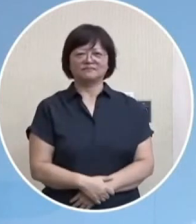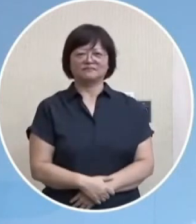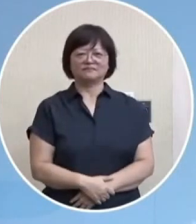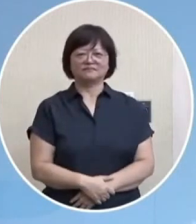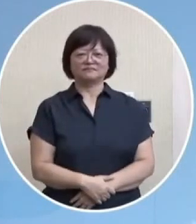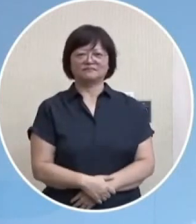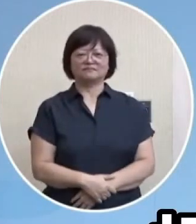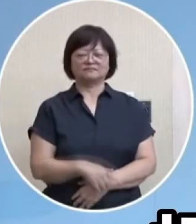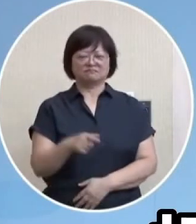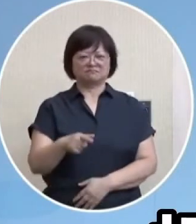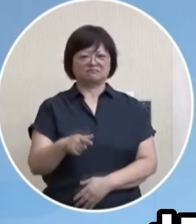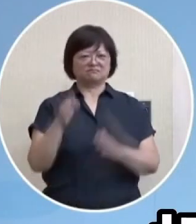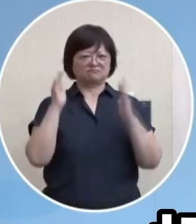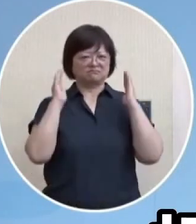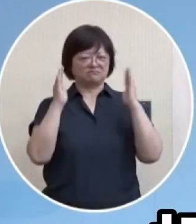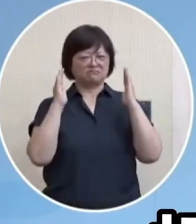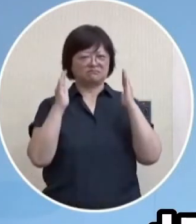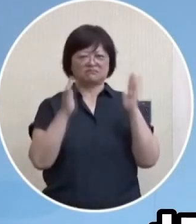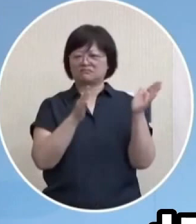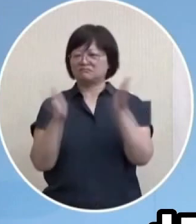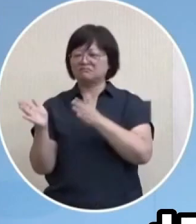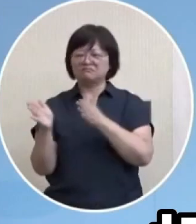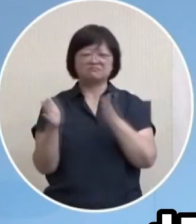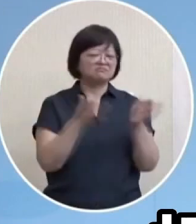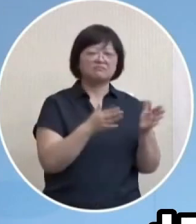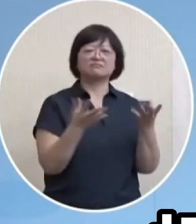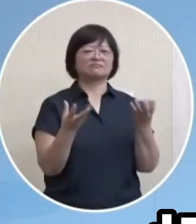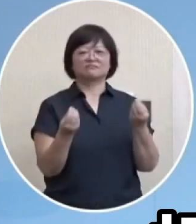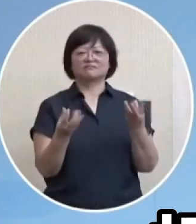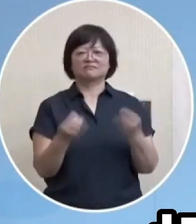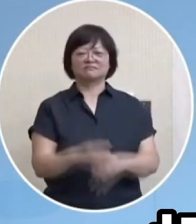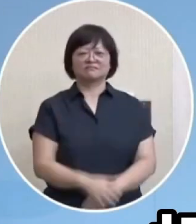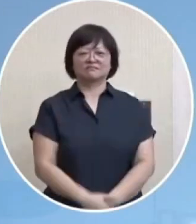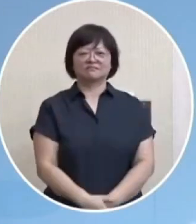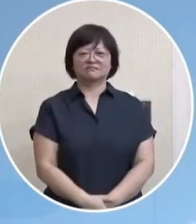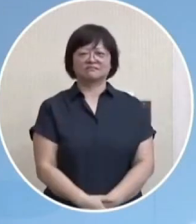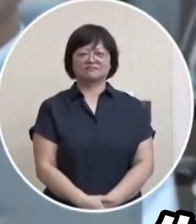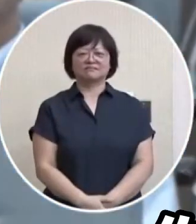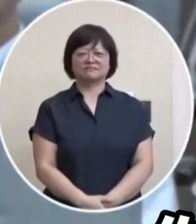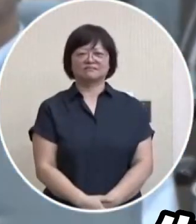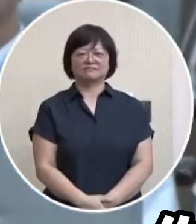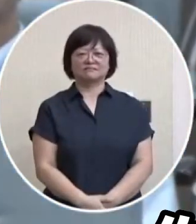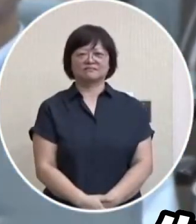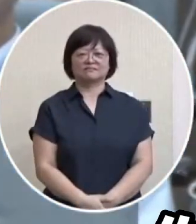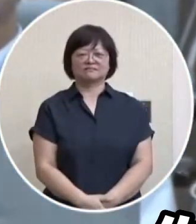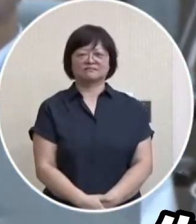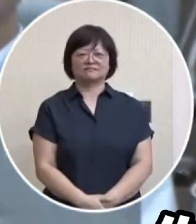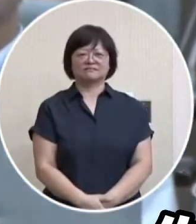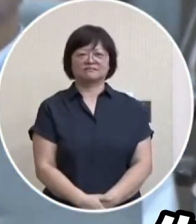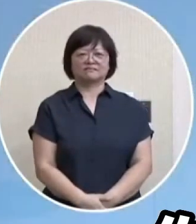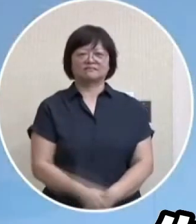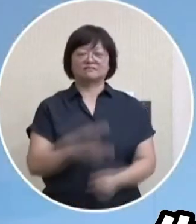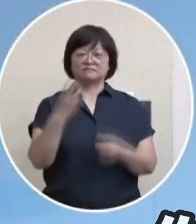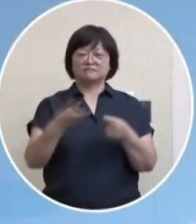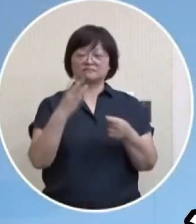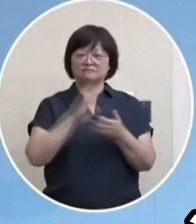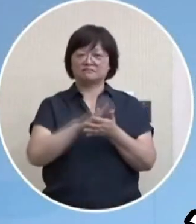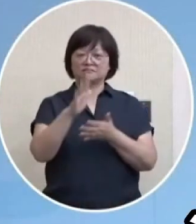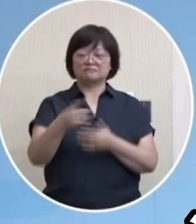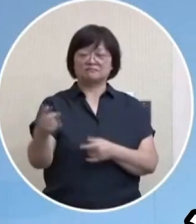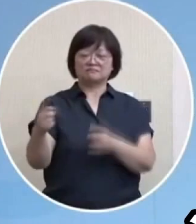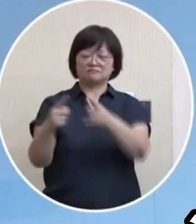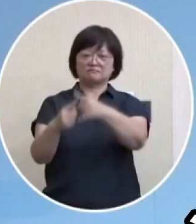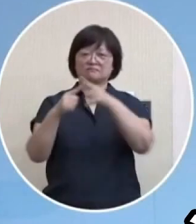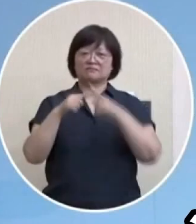相当的公正，相当的这个持平不同的角度看问题。可你三年以后，你来到台湾，这